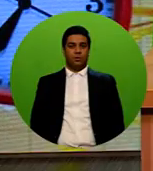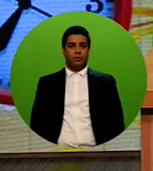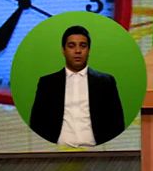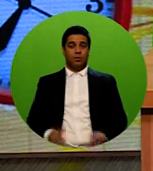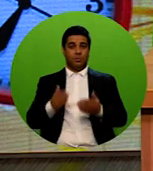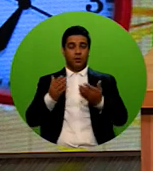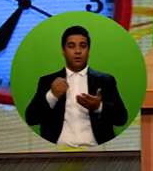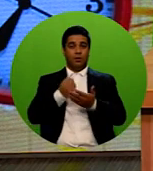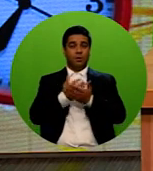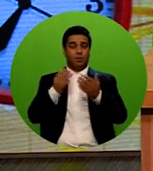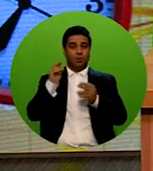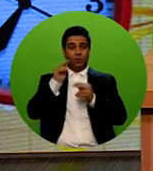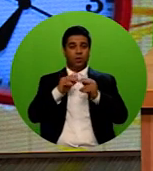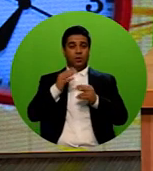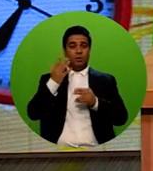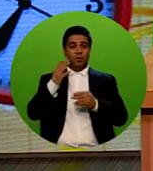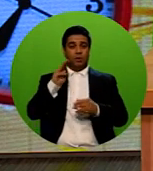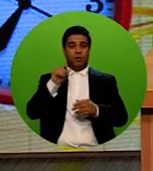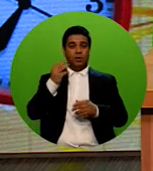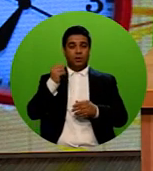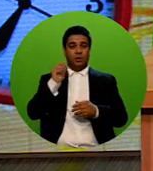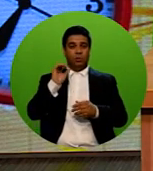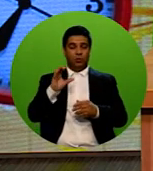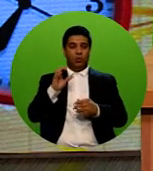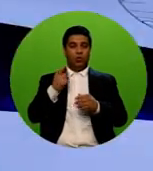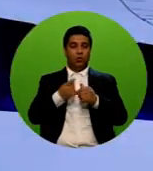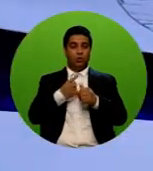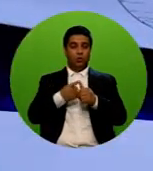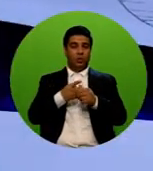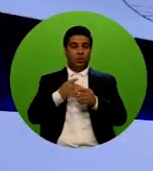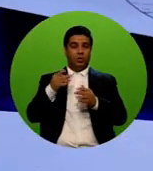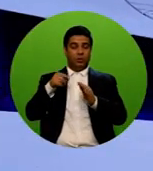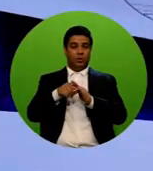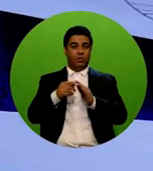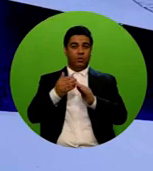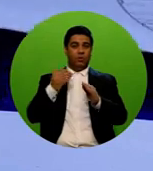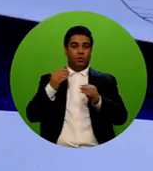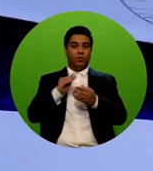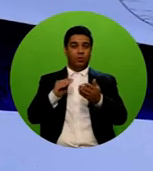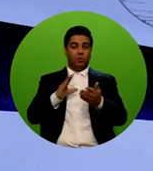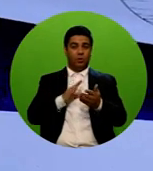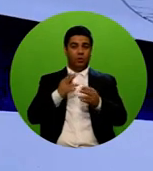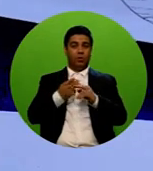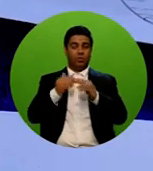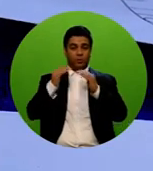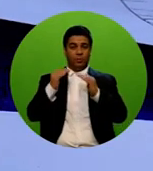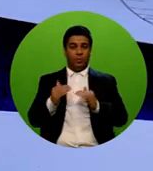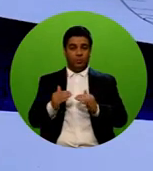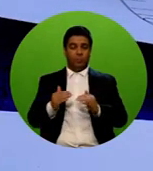Mana aziz o'quvchilar, 5 tashabbus deb nomlangan so'zimizni yuqoriga yozdik. Endi